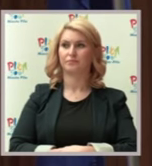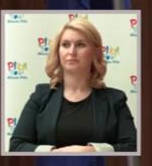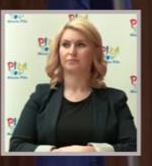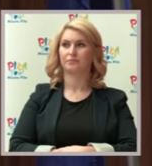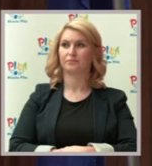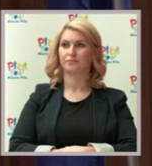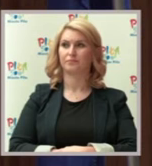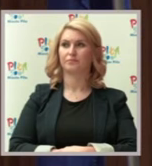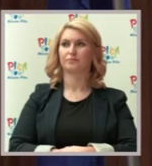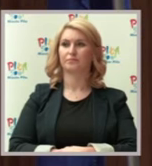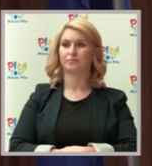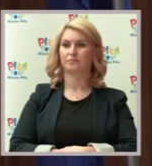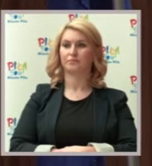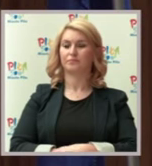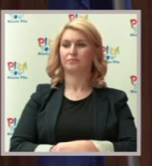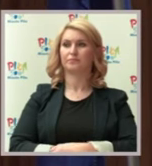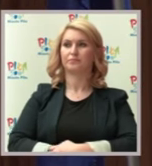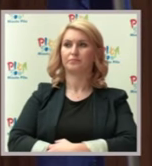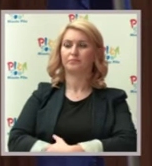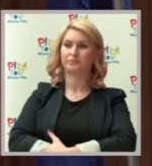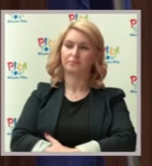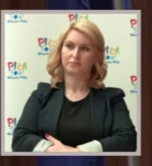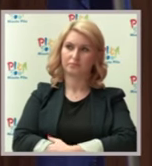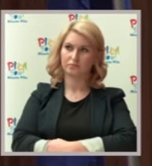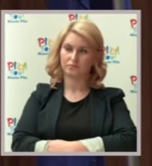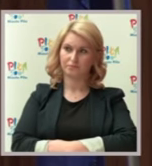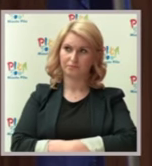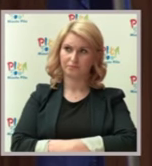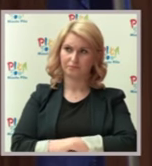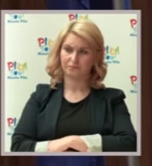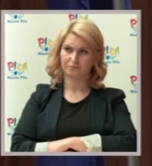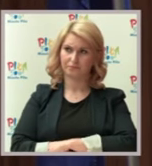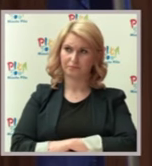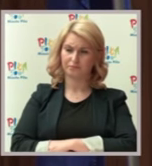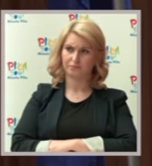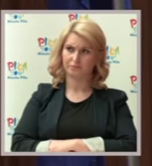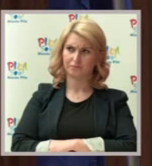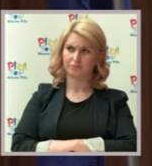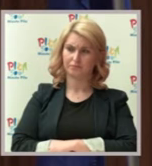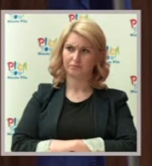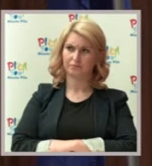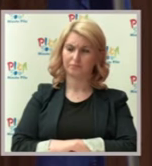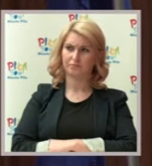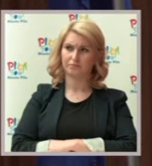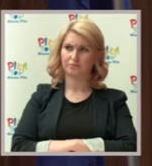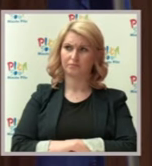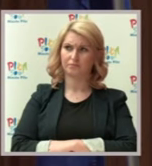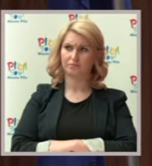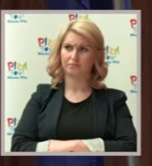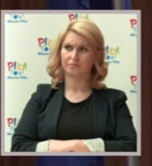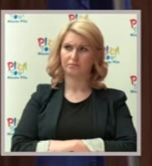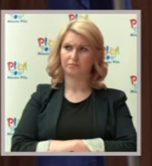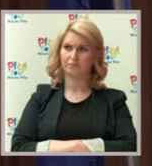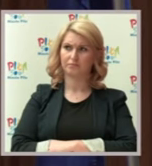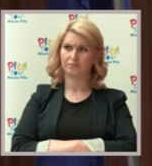bardzo się zmieniło, że żyje, że tętni życiem, że pojawiają się nowe pomysły, nowe